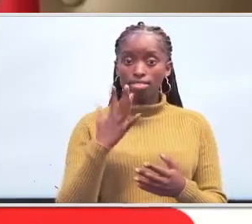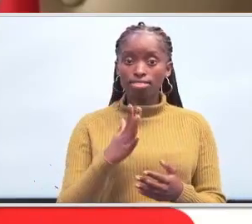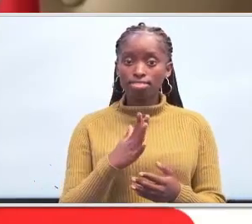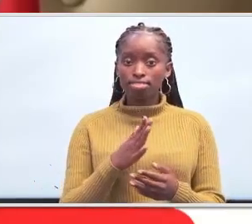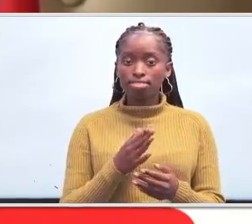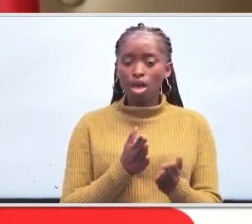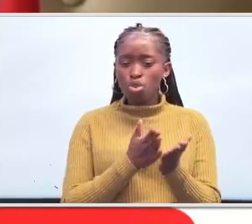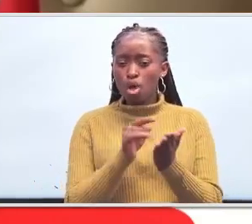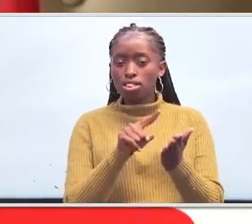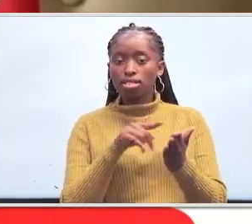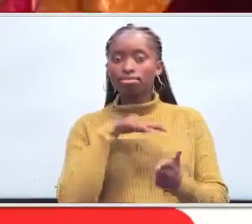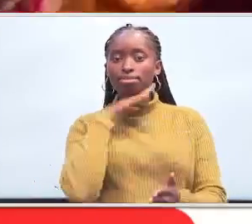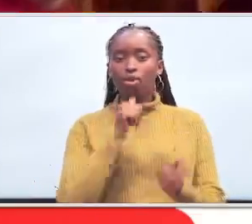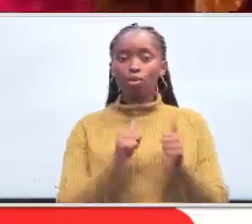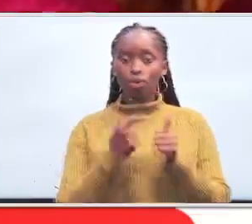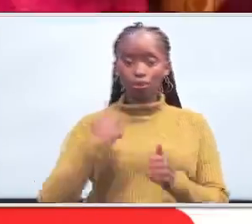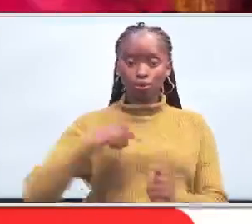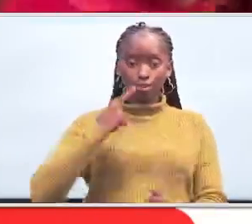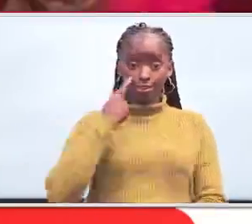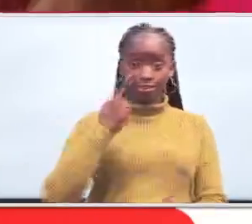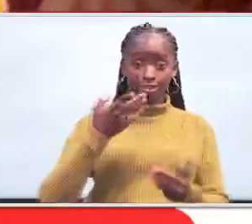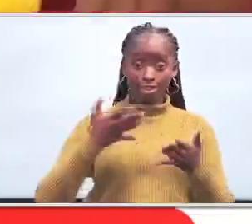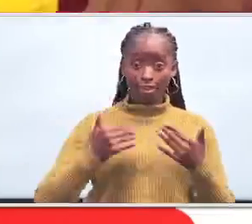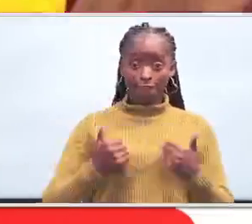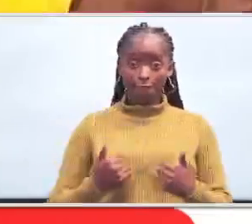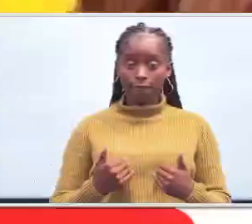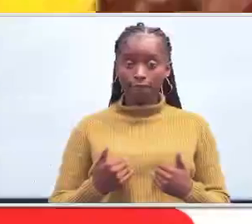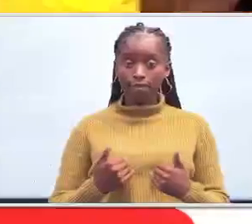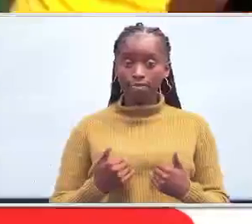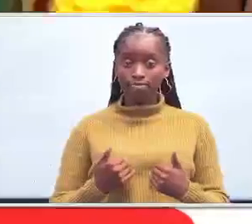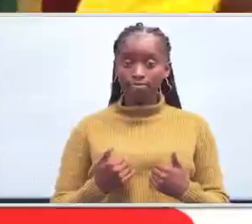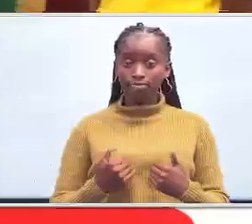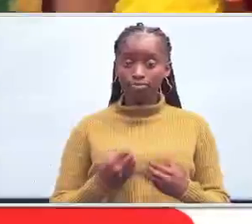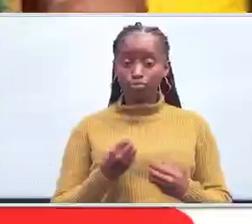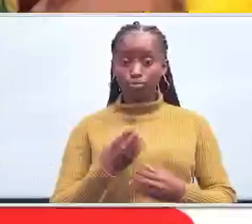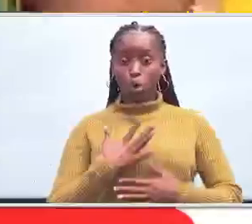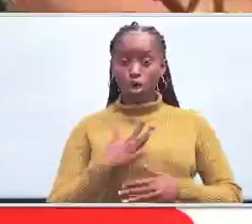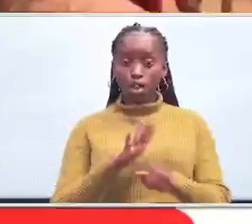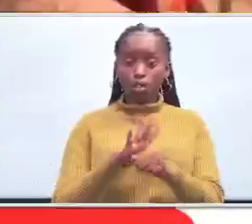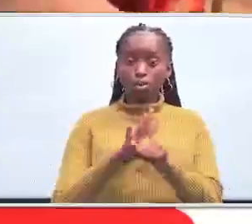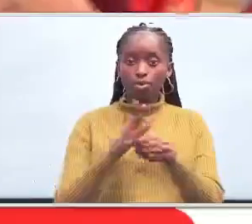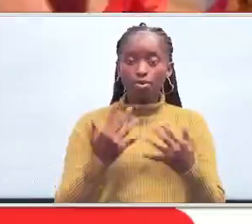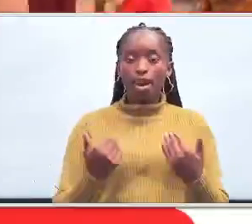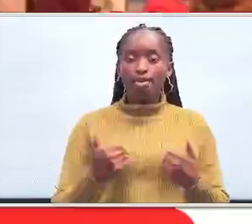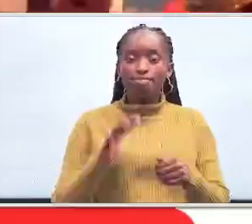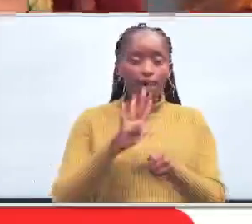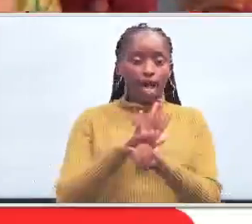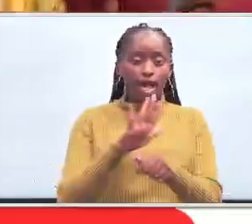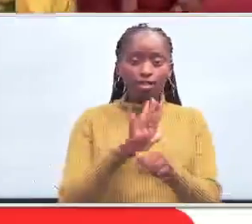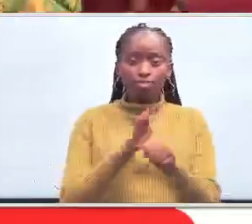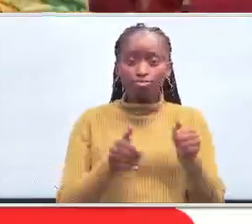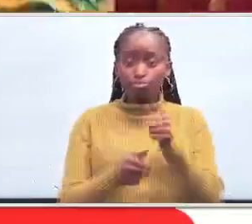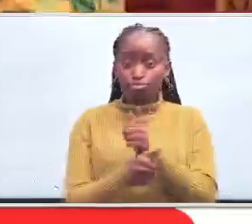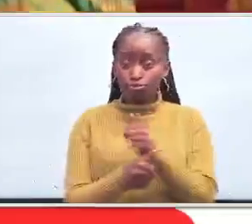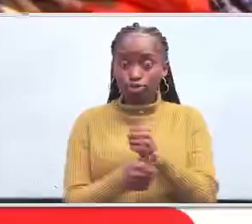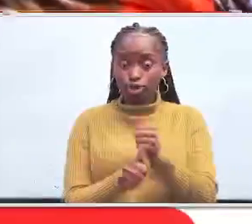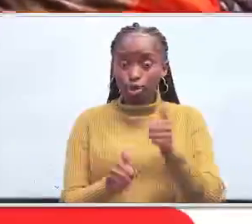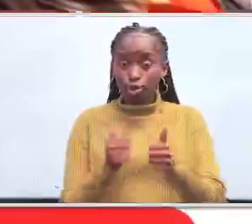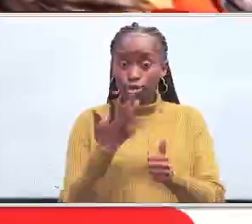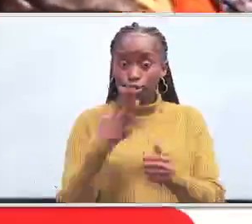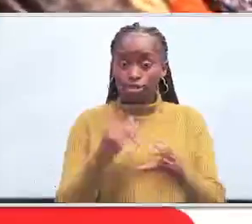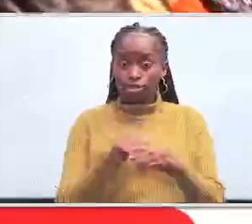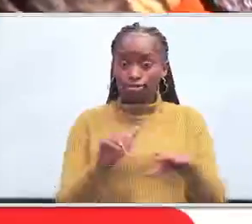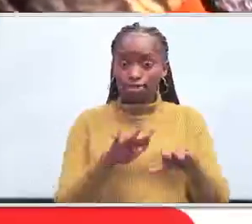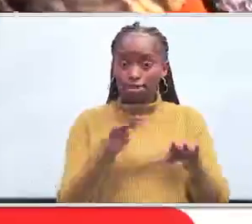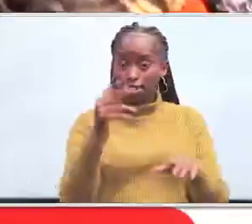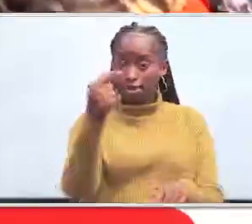kifo ambayo ilitokea hapo awali. Cha kushangaza zaidi sasa ni kuwa bado hali ya hofu na taharuki inazidi kushuhudiwa katika maeneo ya